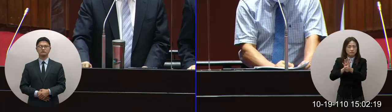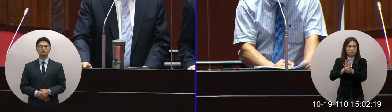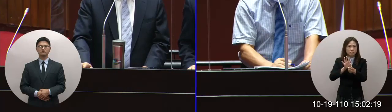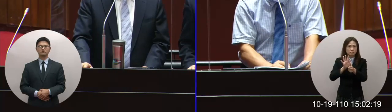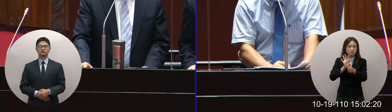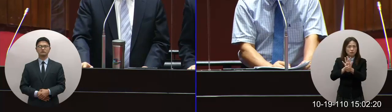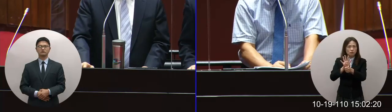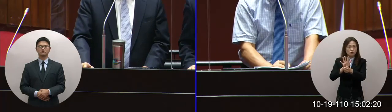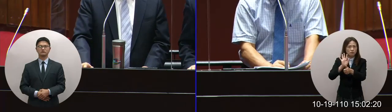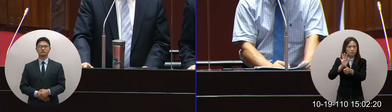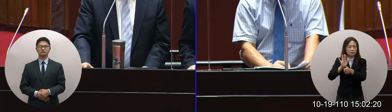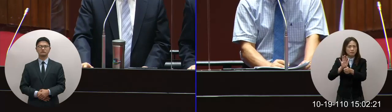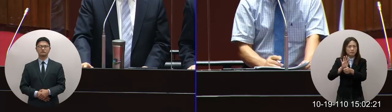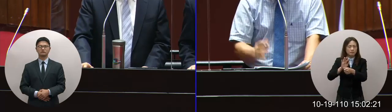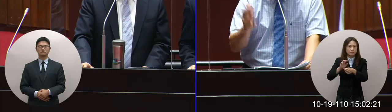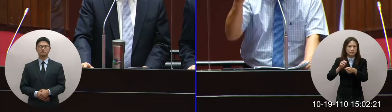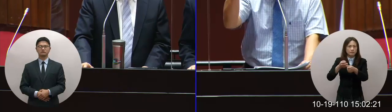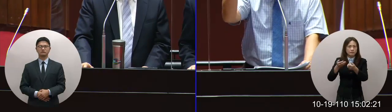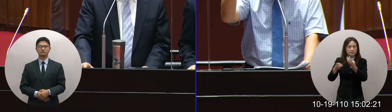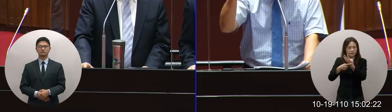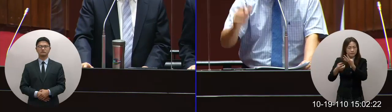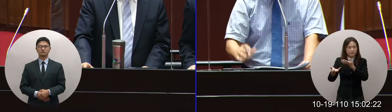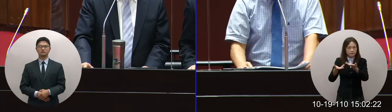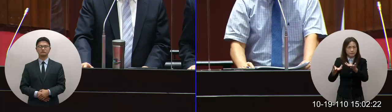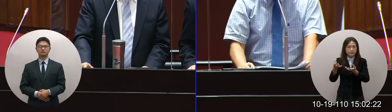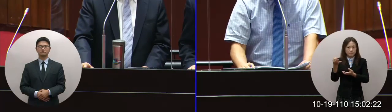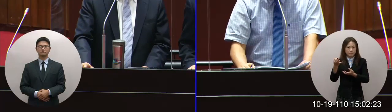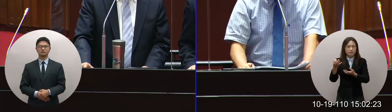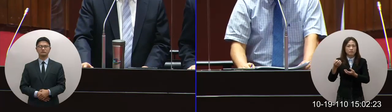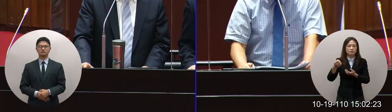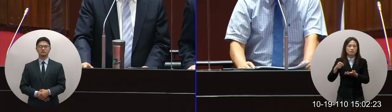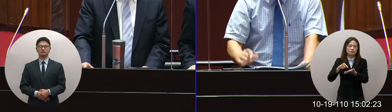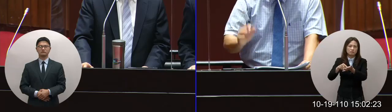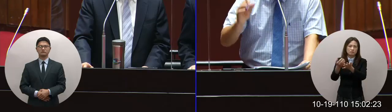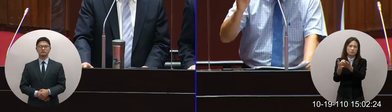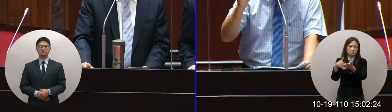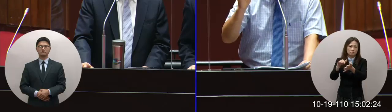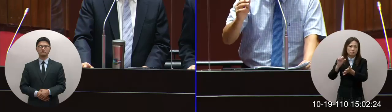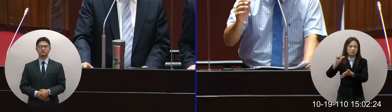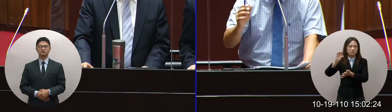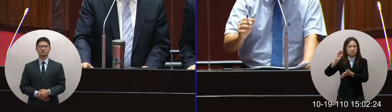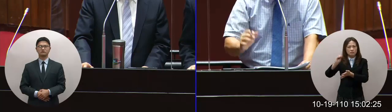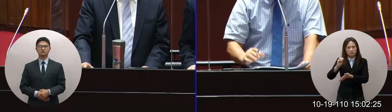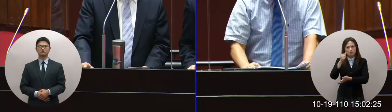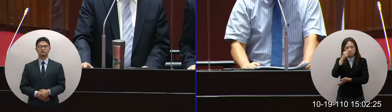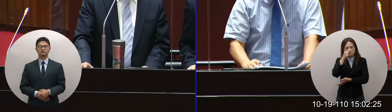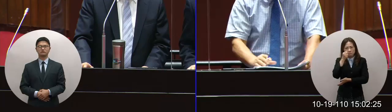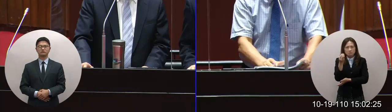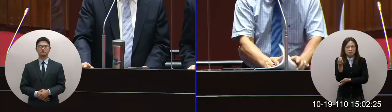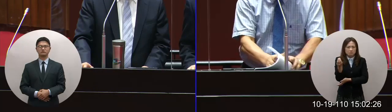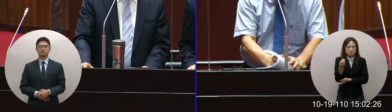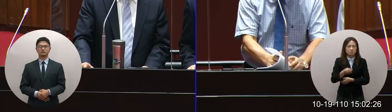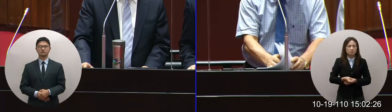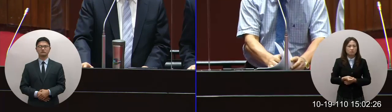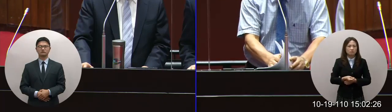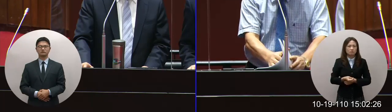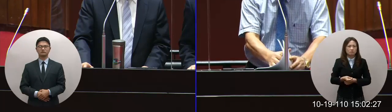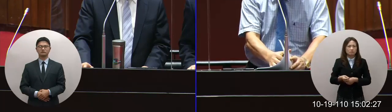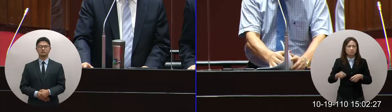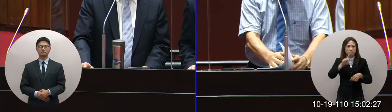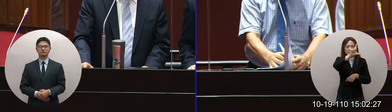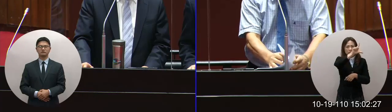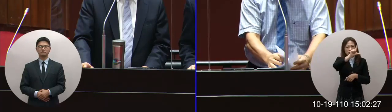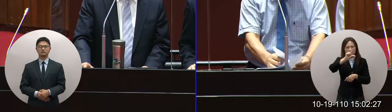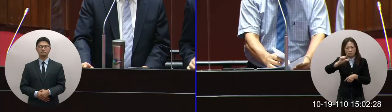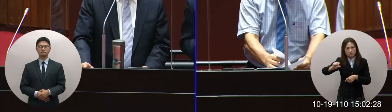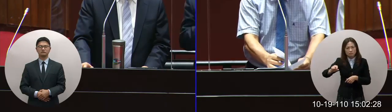作的业务费编多少呢？5万块，编5万块，不增。还钱，我这里有预算书哦，等一